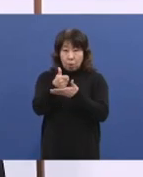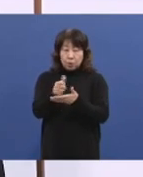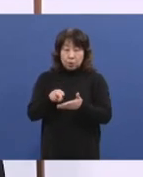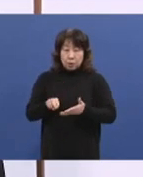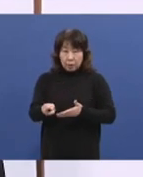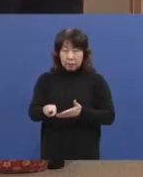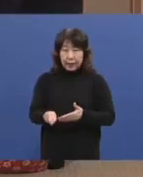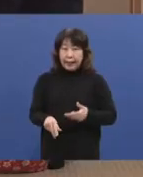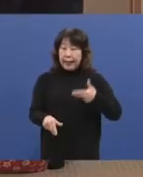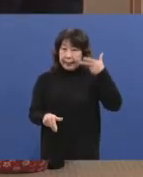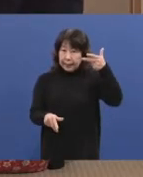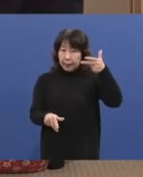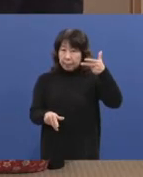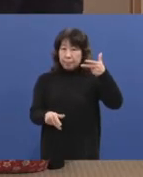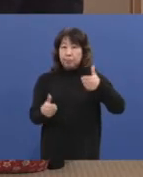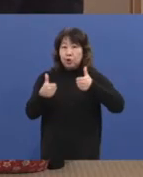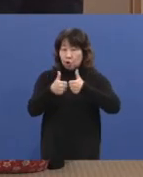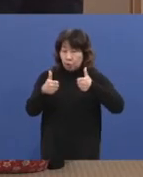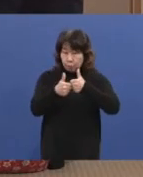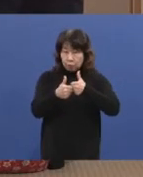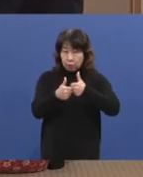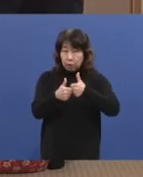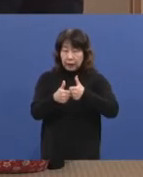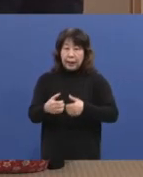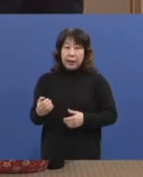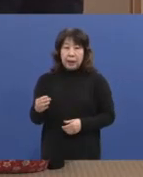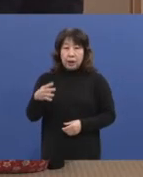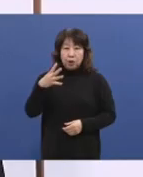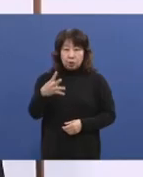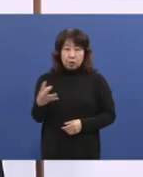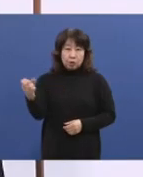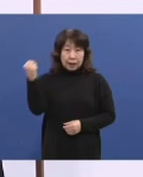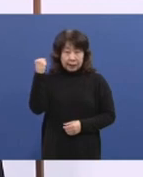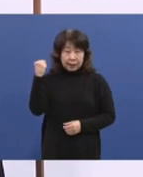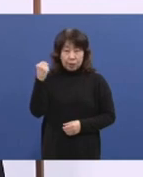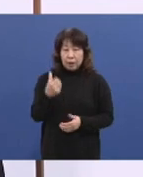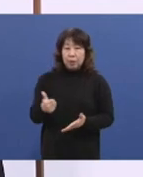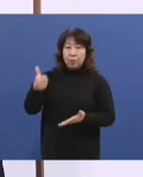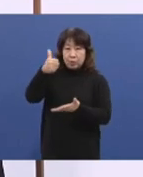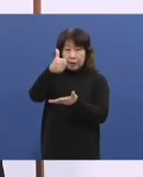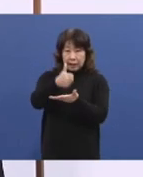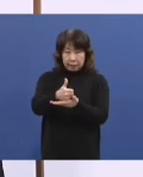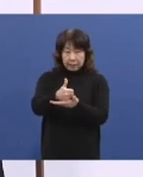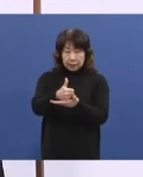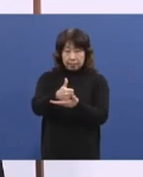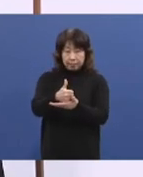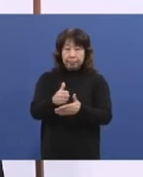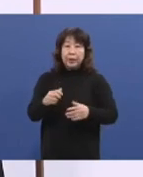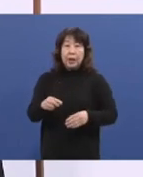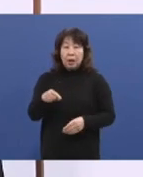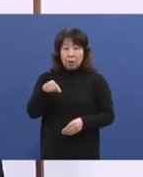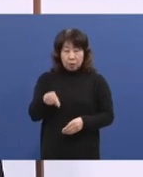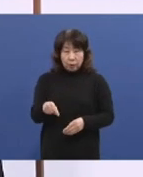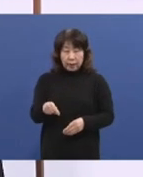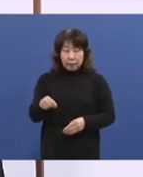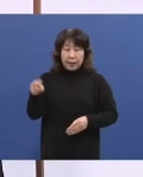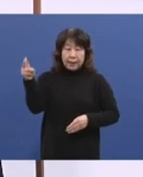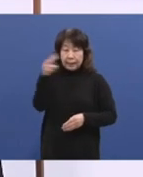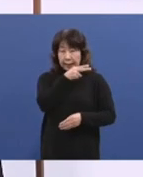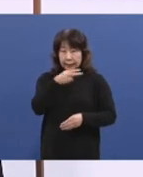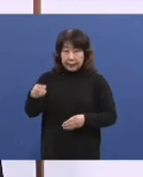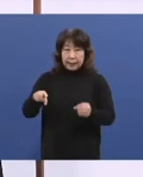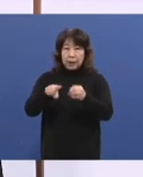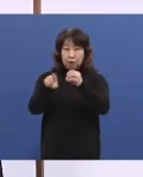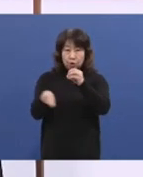勝負で開催されまして、先に4勝した棋士が王将に就位します。高槻ではその第2局が開催されます